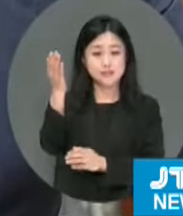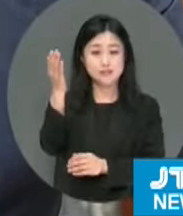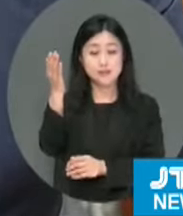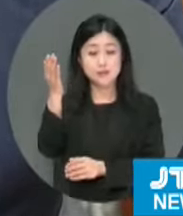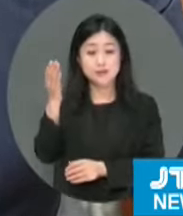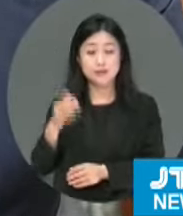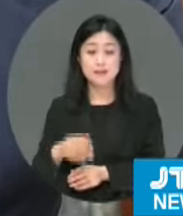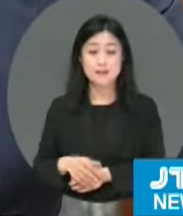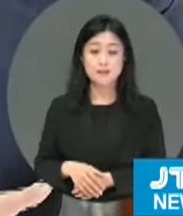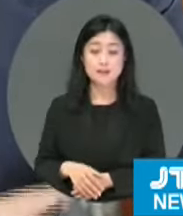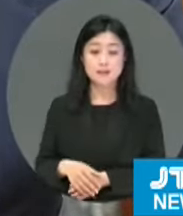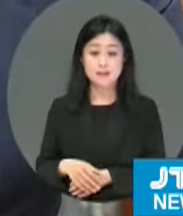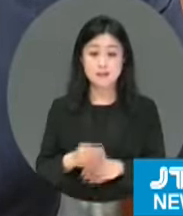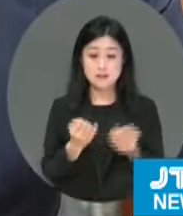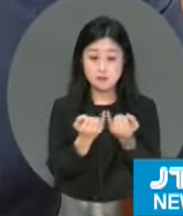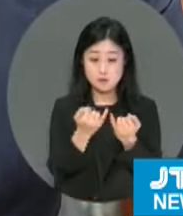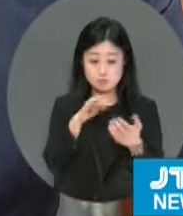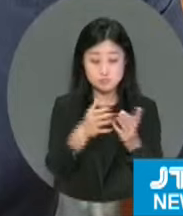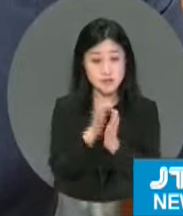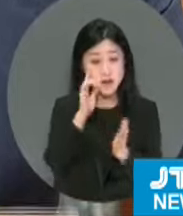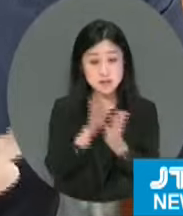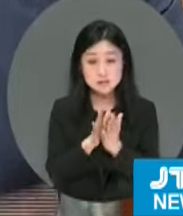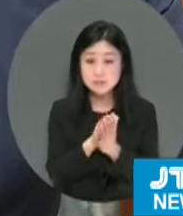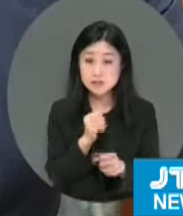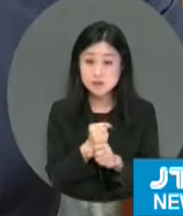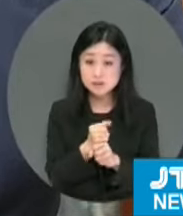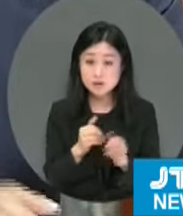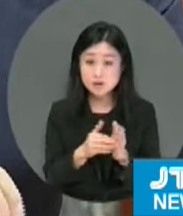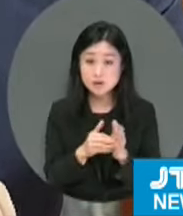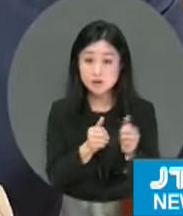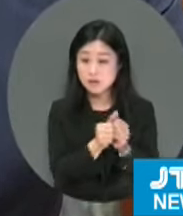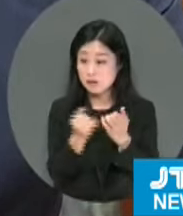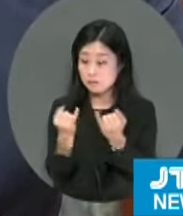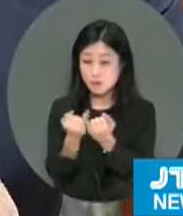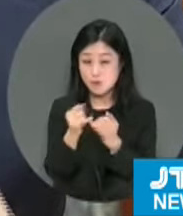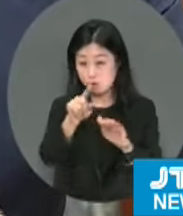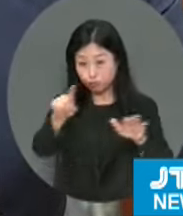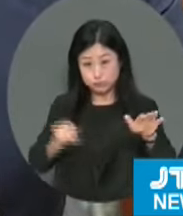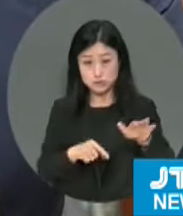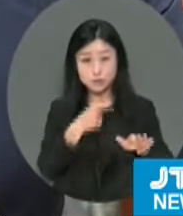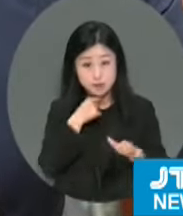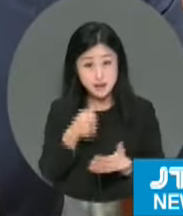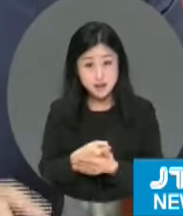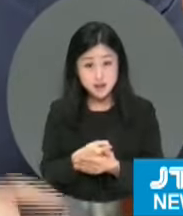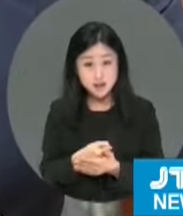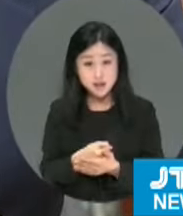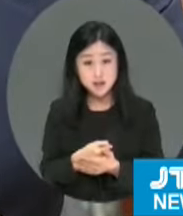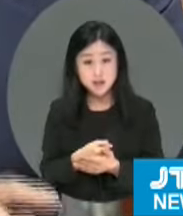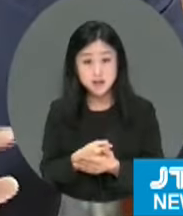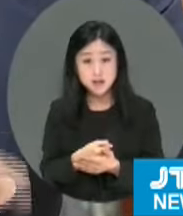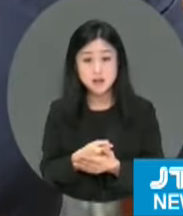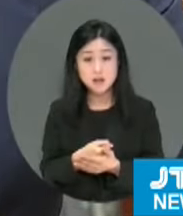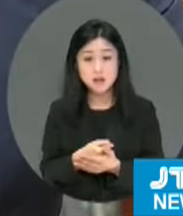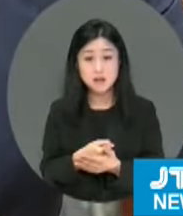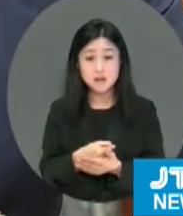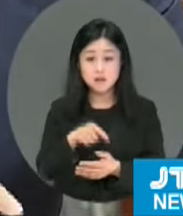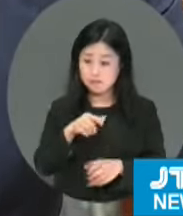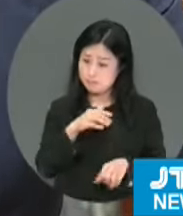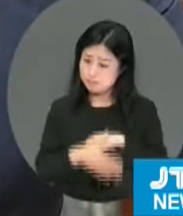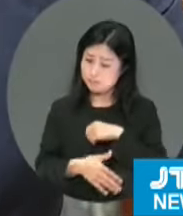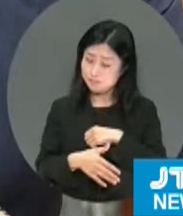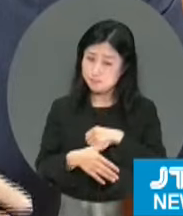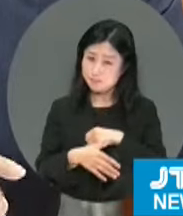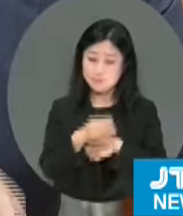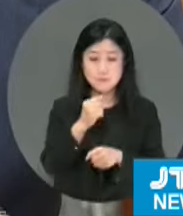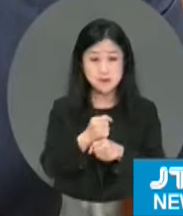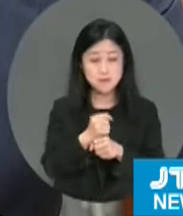그 여가부에서 자체적으로 제출한 거예요? 아니, 양성평등 후진국으로 가려고 작정을 하신 거예요? 아니, 어떻게 이런 법률안을